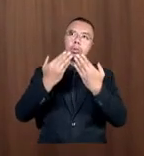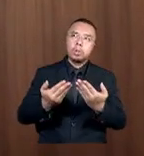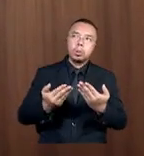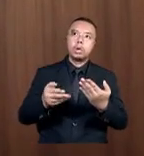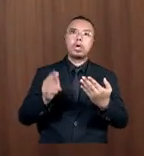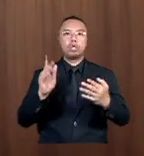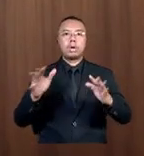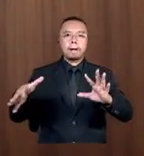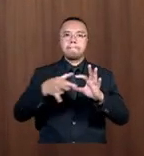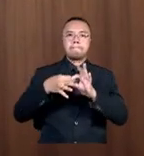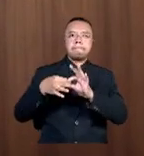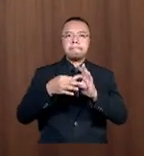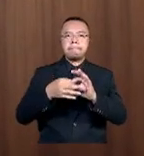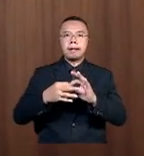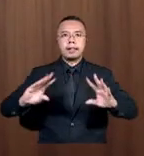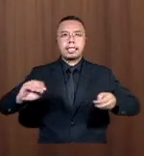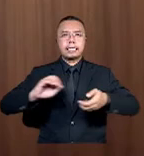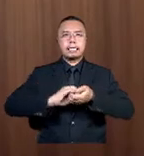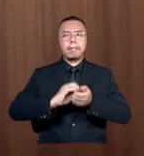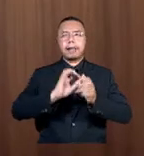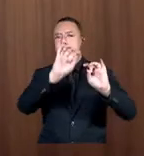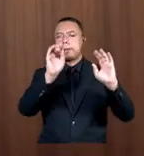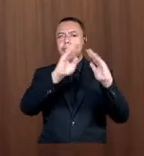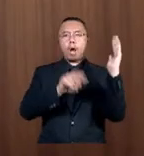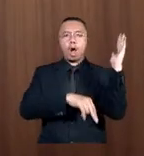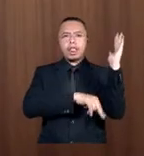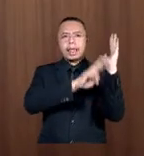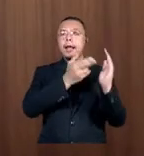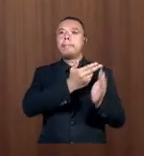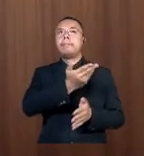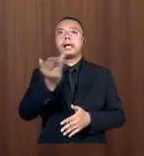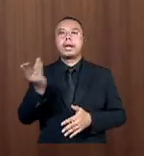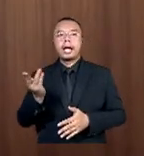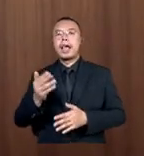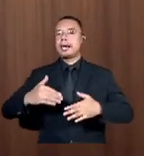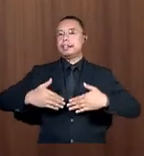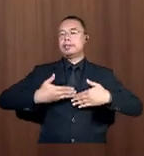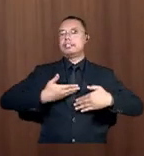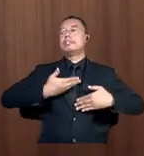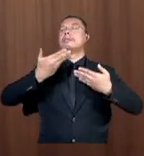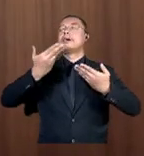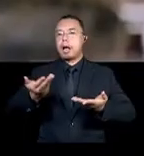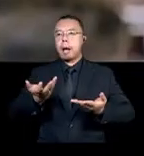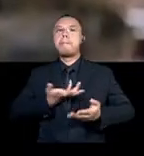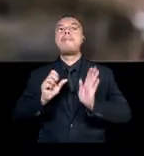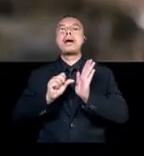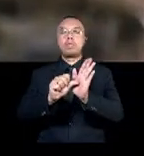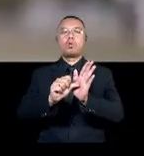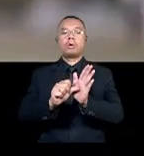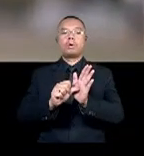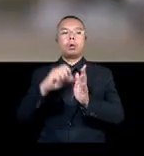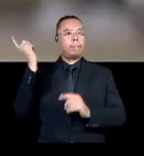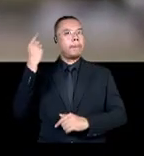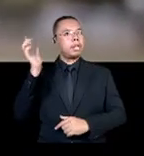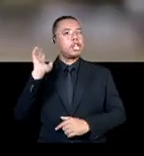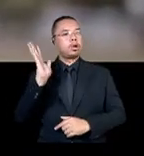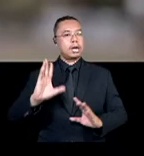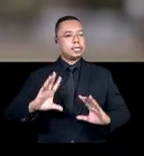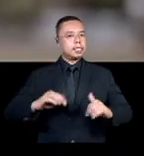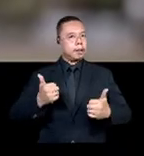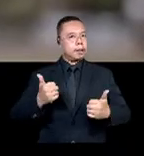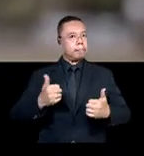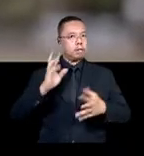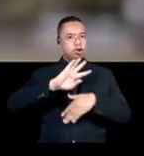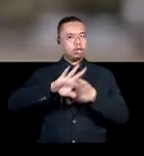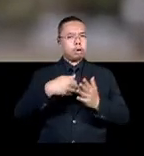dengan koordinasi kita dengan berbagai hotel, ya mereka dengan sukarela mau bantu. Pemerintah telah